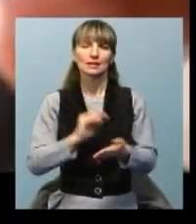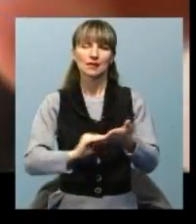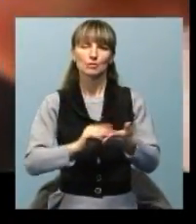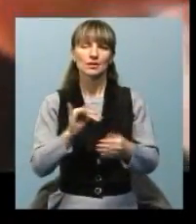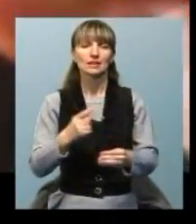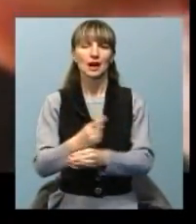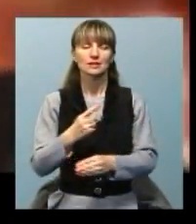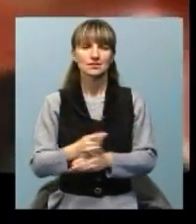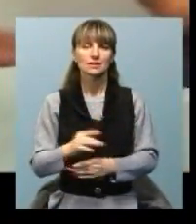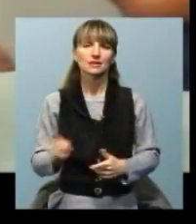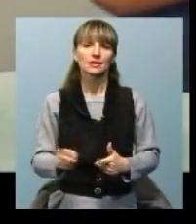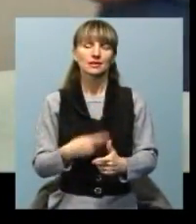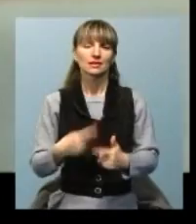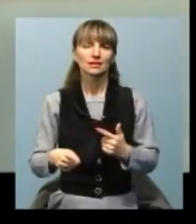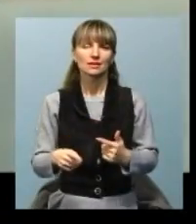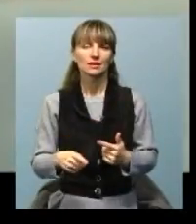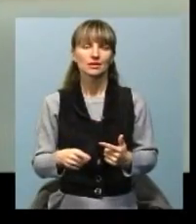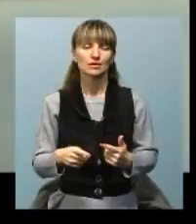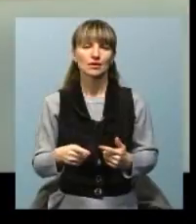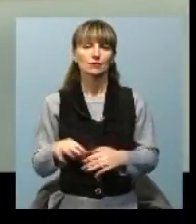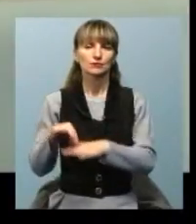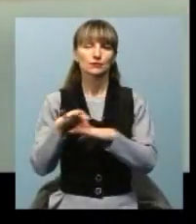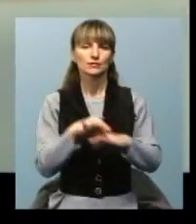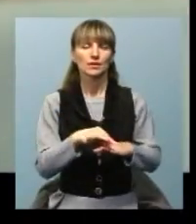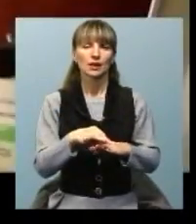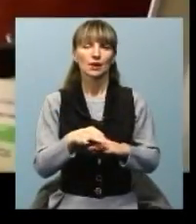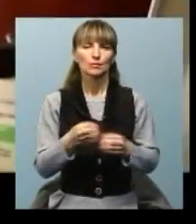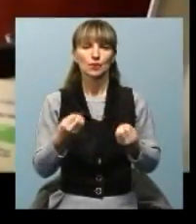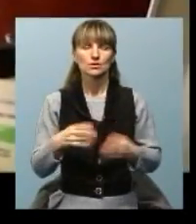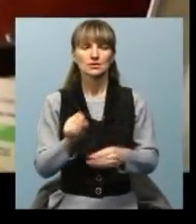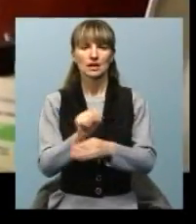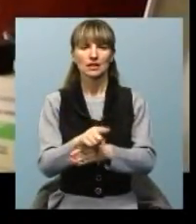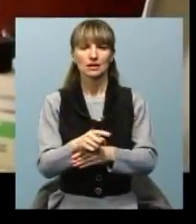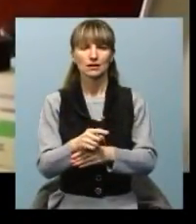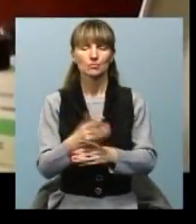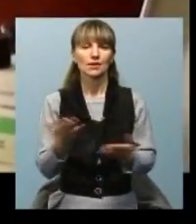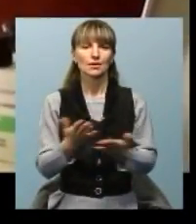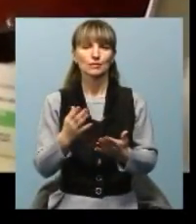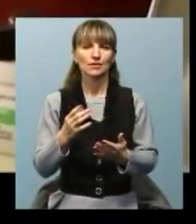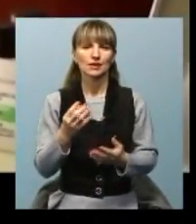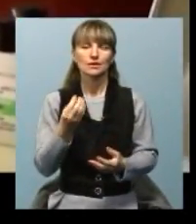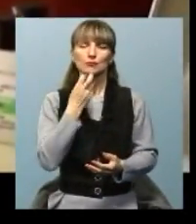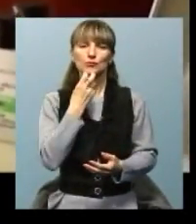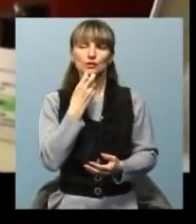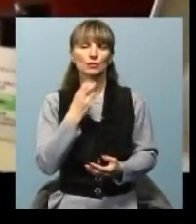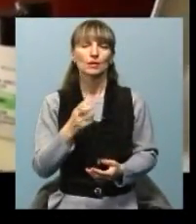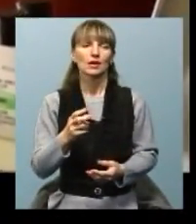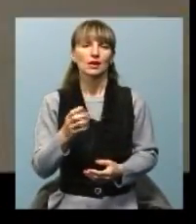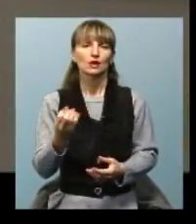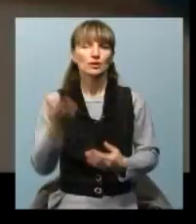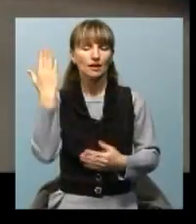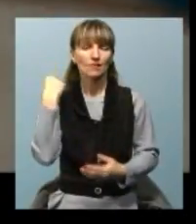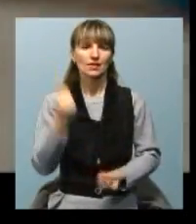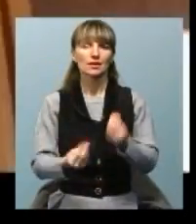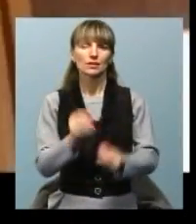його. Або відправляють довірливого простака кудись із безглуздим дорученням. У нашій країні щороку люди розігрують когось зі своїх